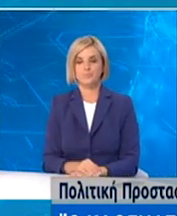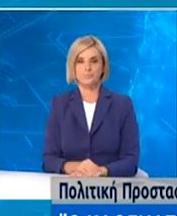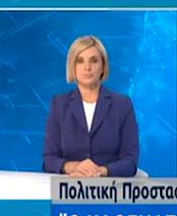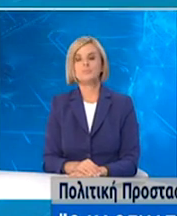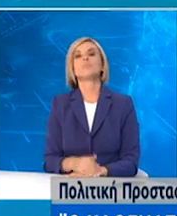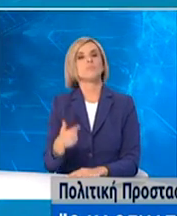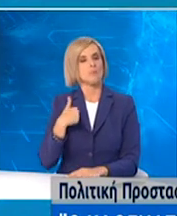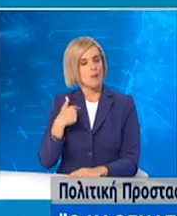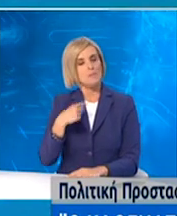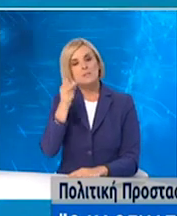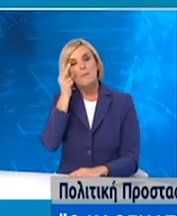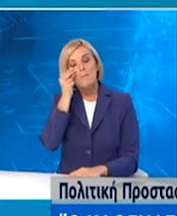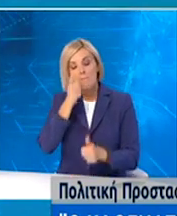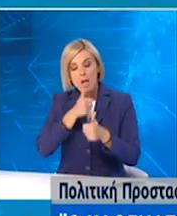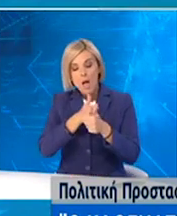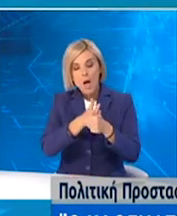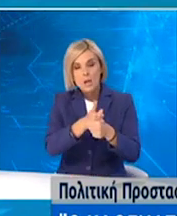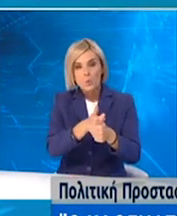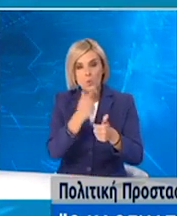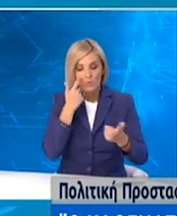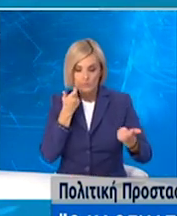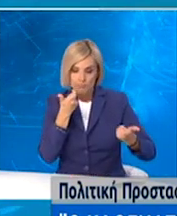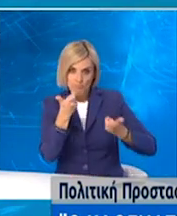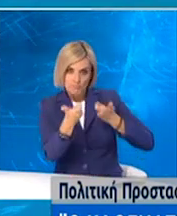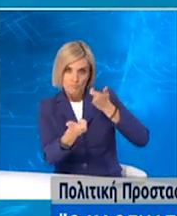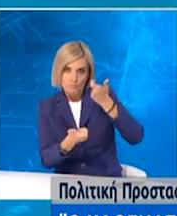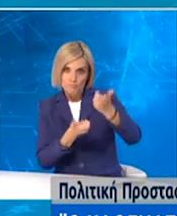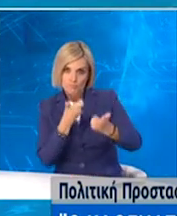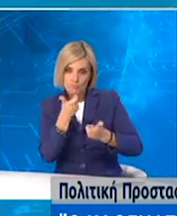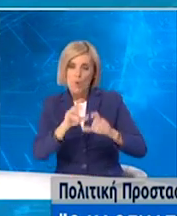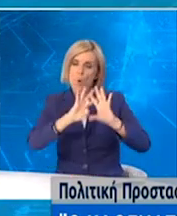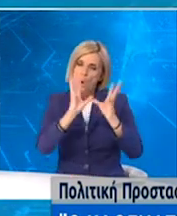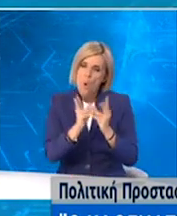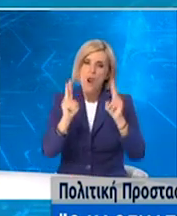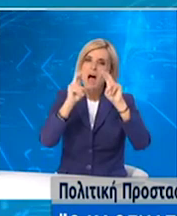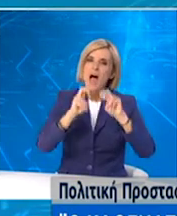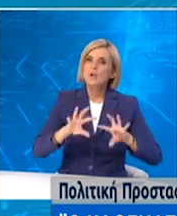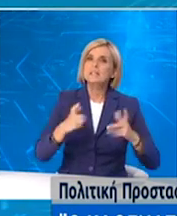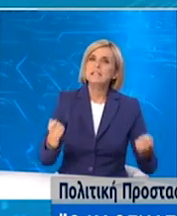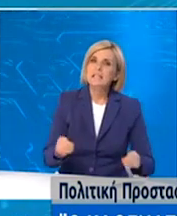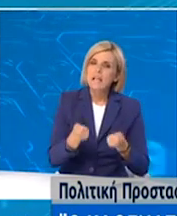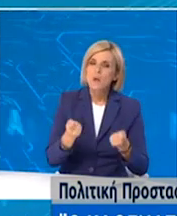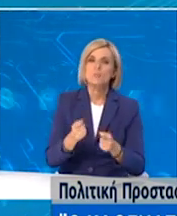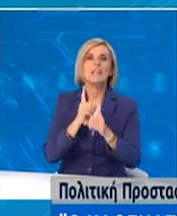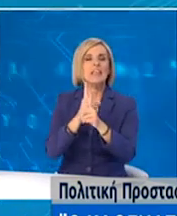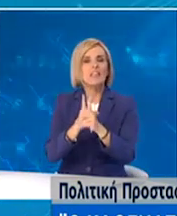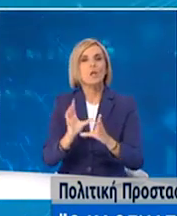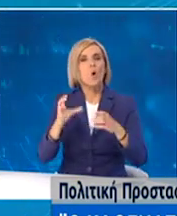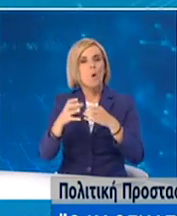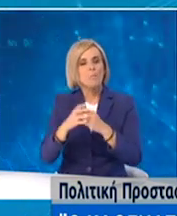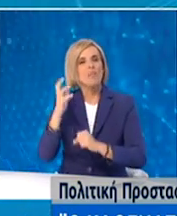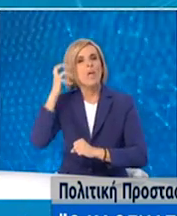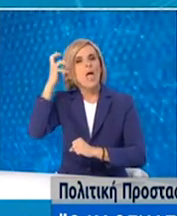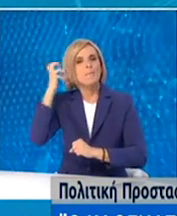παρακολουθούμε όλους τους ελέγχους, όχι μόνο τους ελέγχους που κάνει το ΑΠΕΘΙΤΑ και γενικότερα επιστημονικοί φορείς.